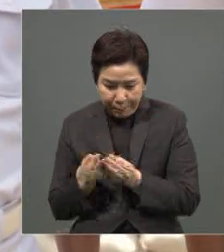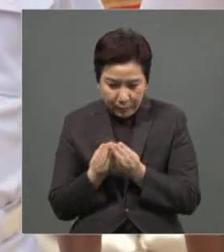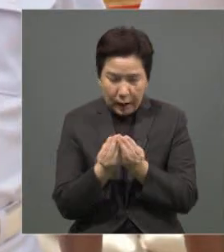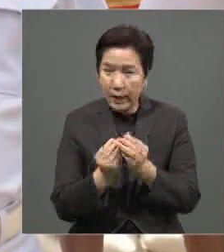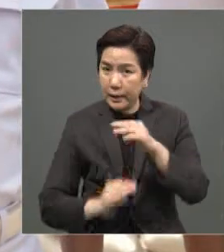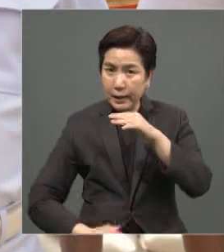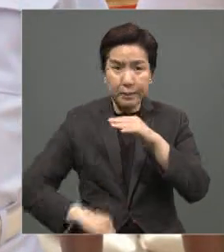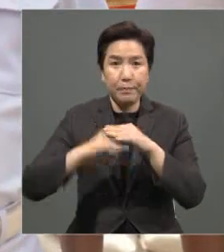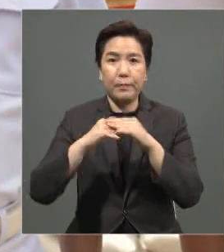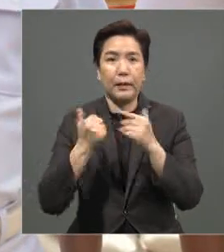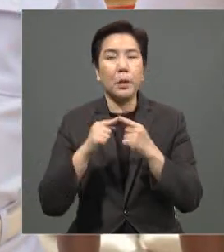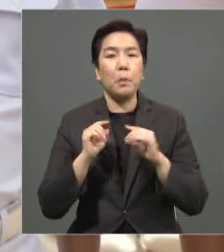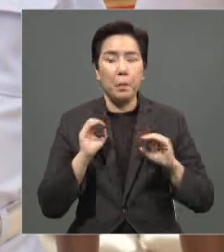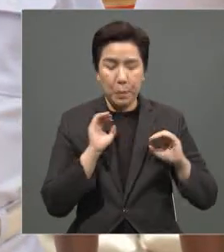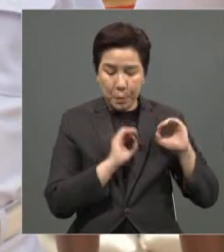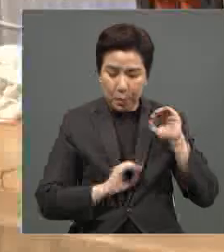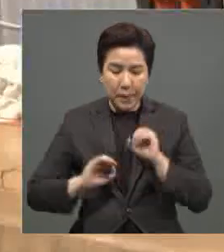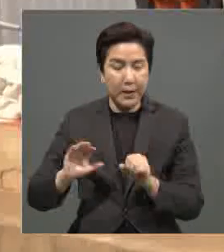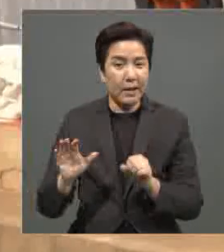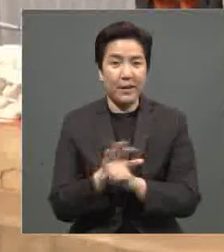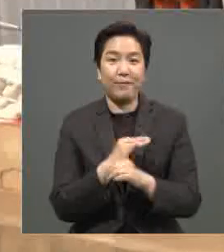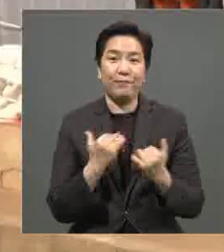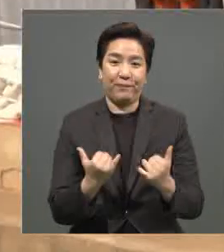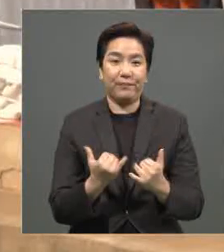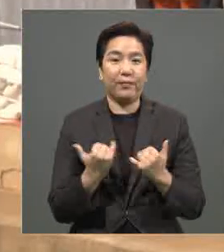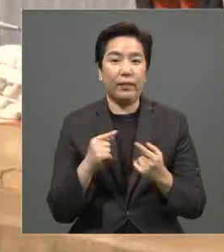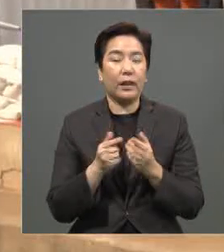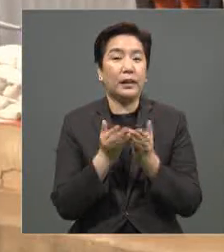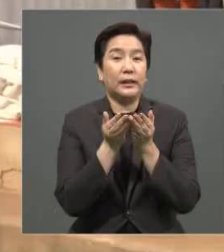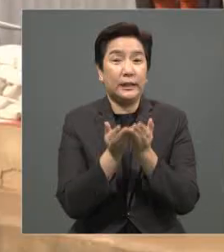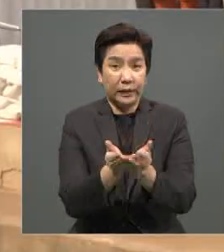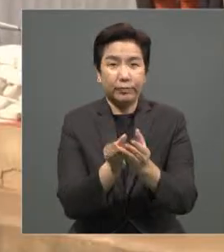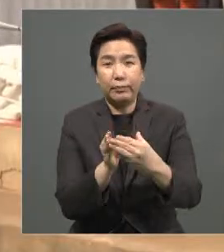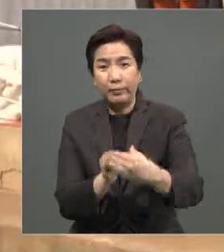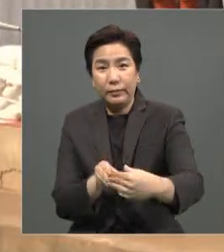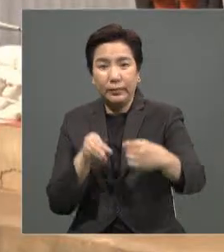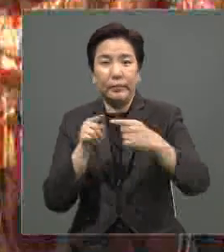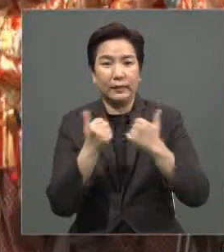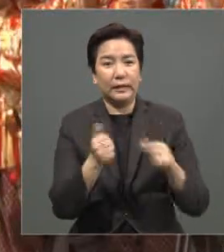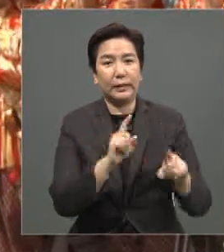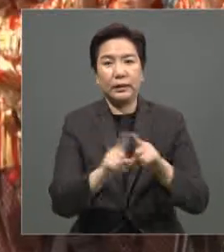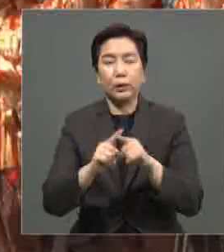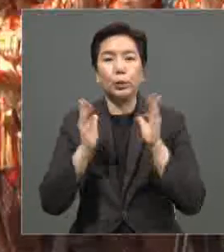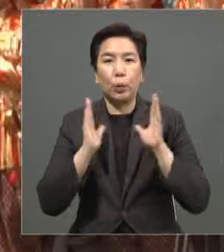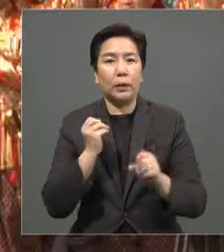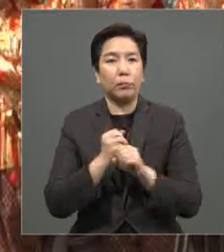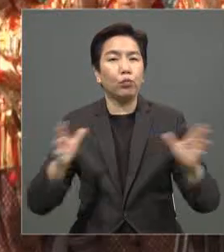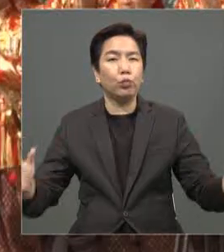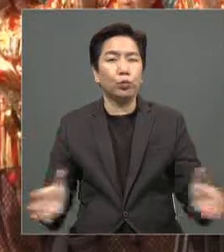างสูงสุดมีความปลอดภัยสูงสุด การจัดขบวนพยุหยาตราในครั้งนี้ใช้กำลังพลรว